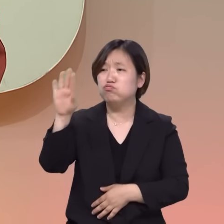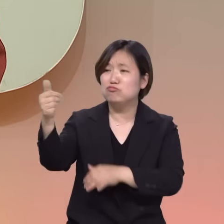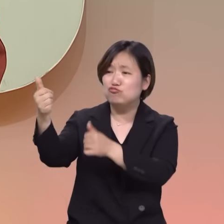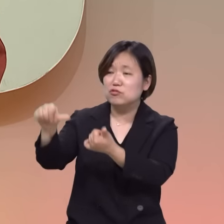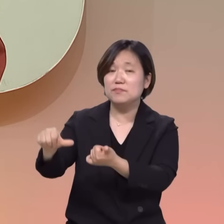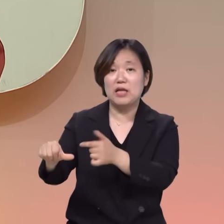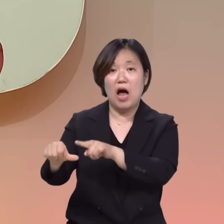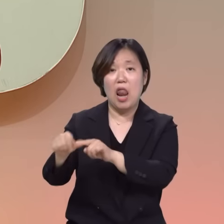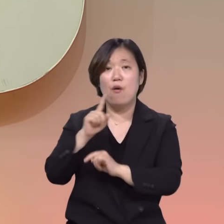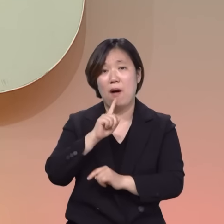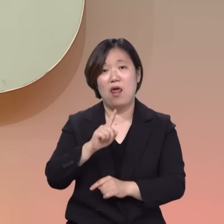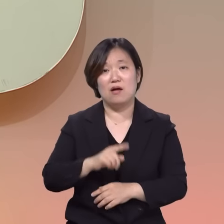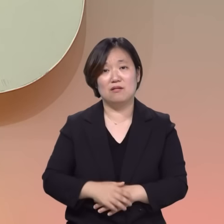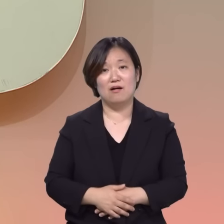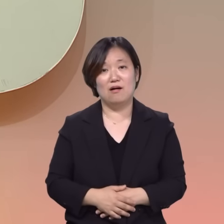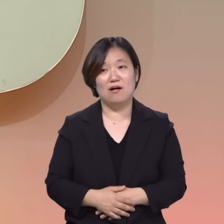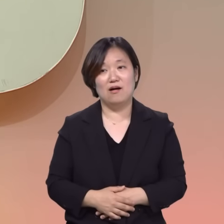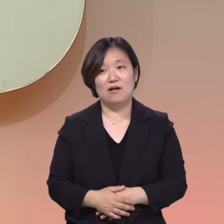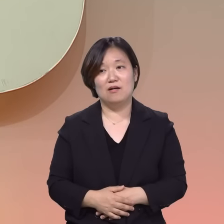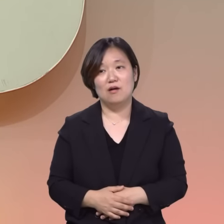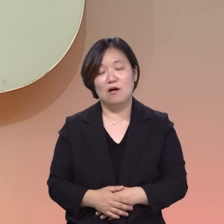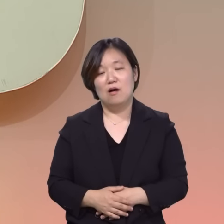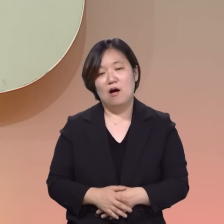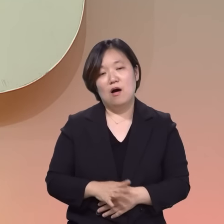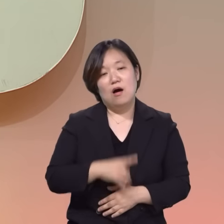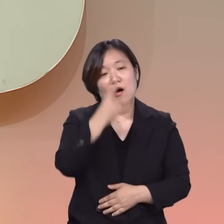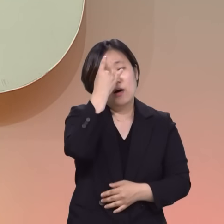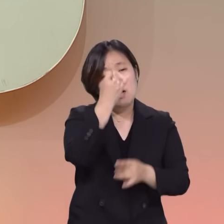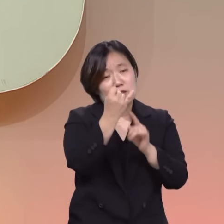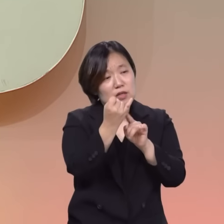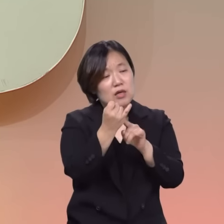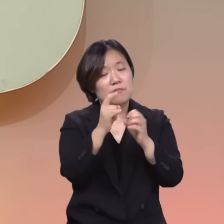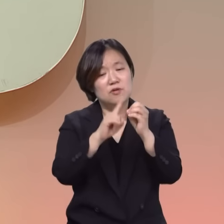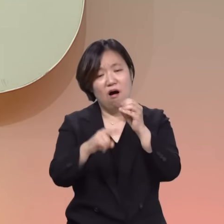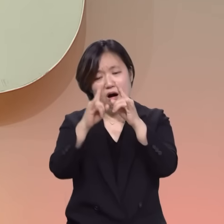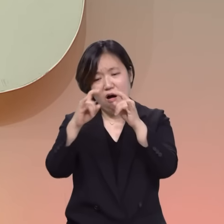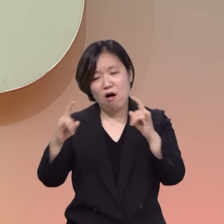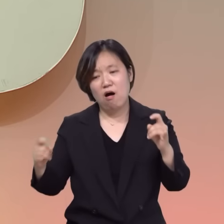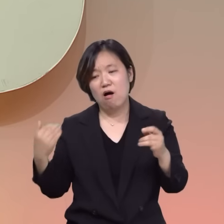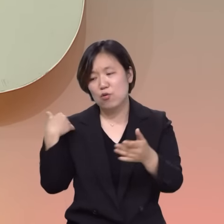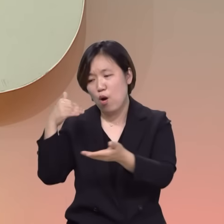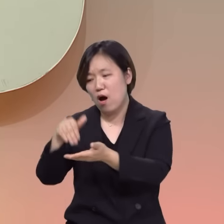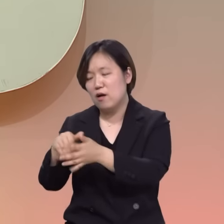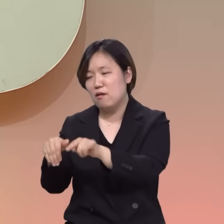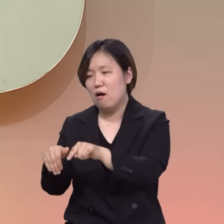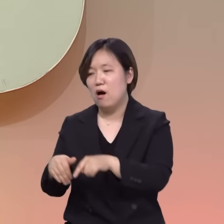남았다 는 마음에 절에 와 가지고 어찌나 마음이